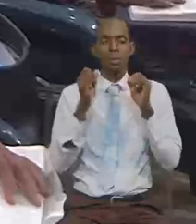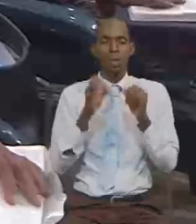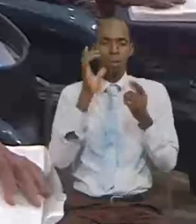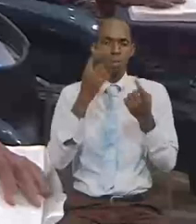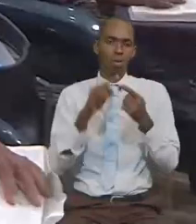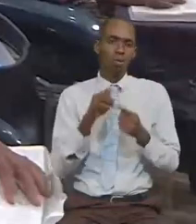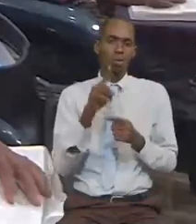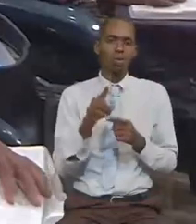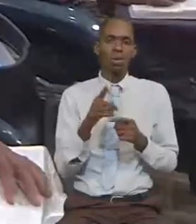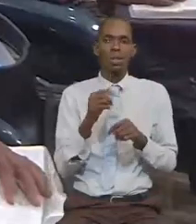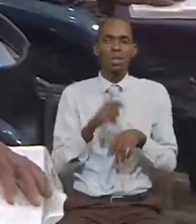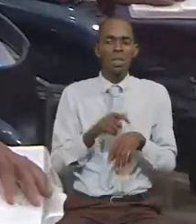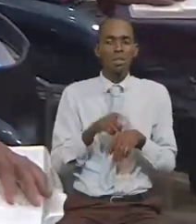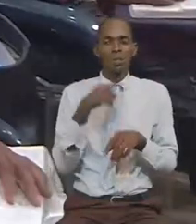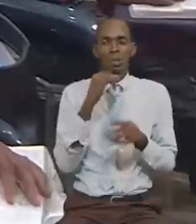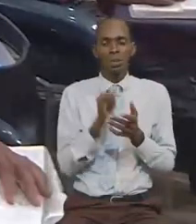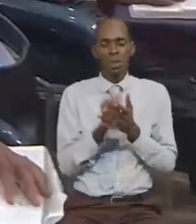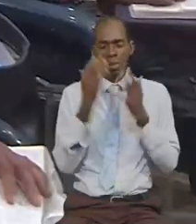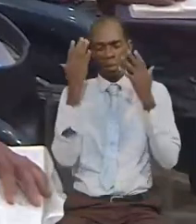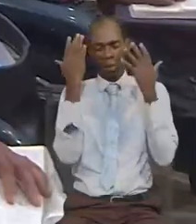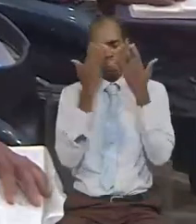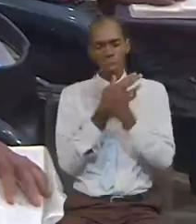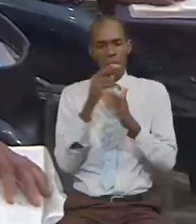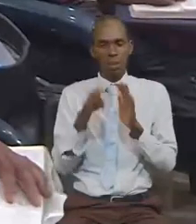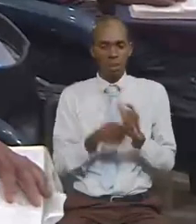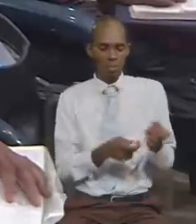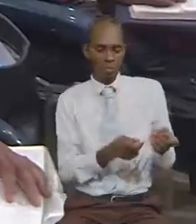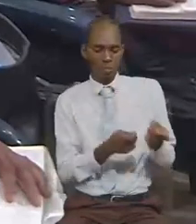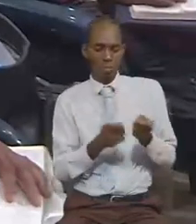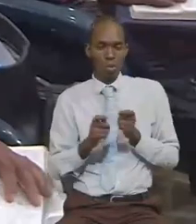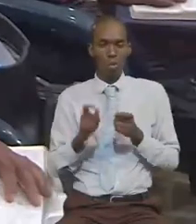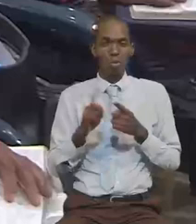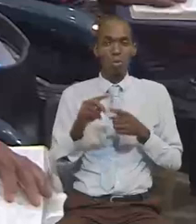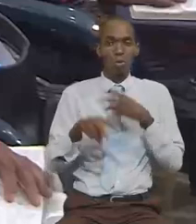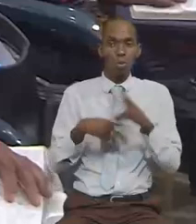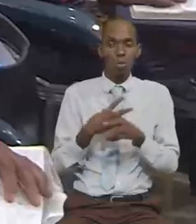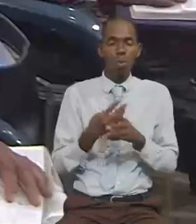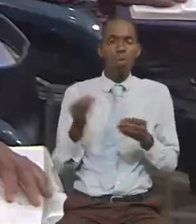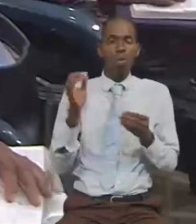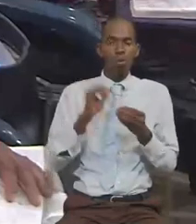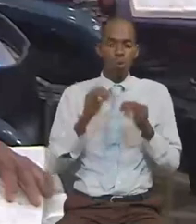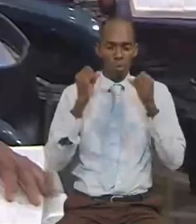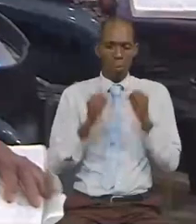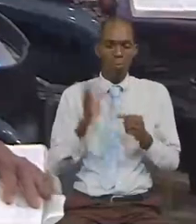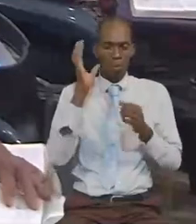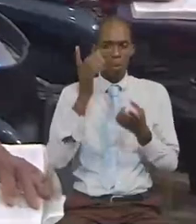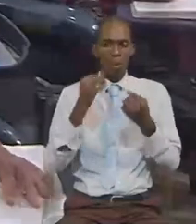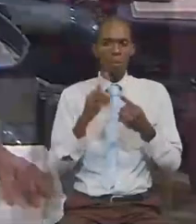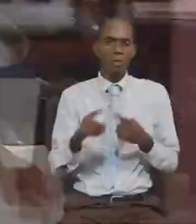Dès que tu diras non aux ténèbres qui te tirent vers le monde, la puissance viendra sur toi.